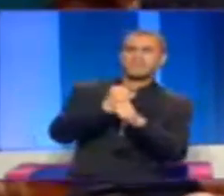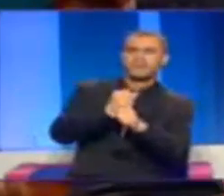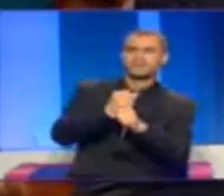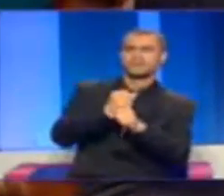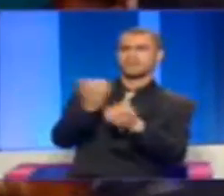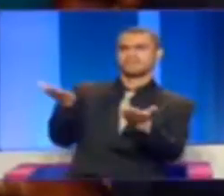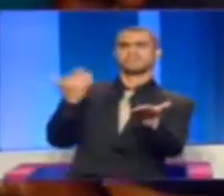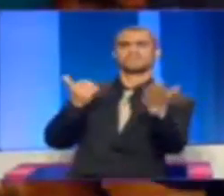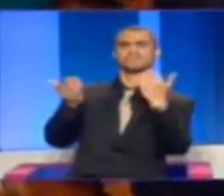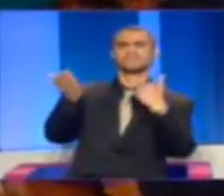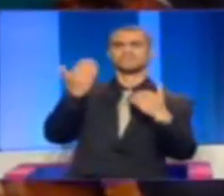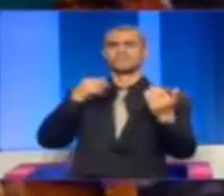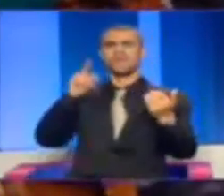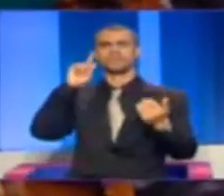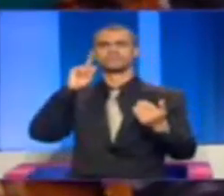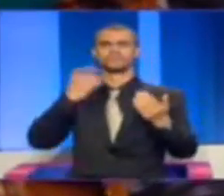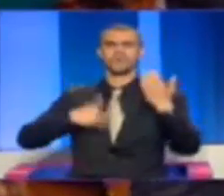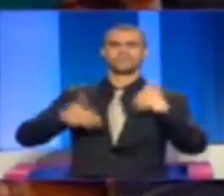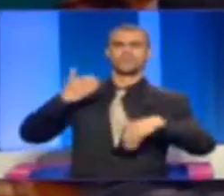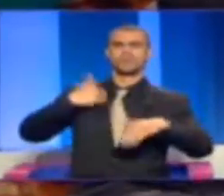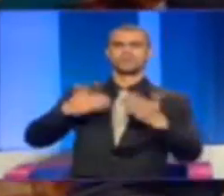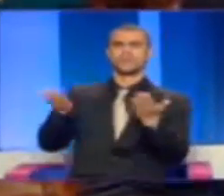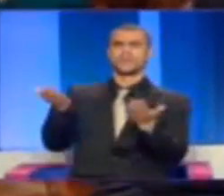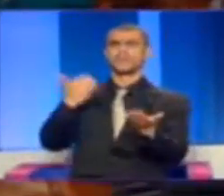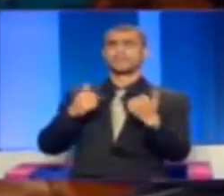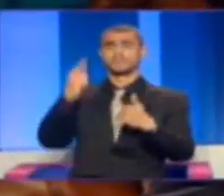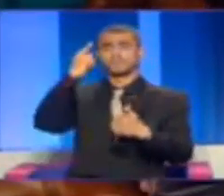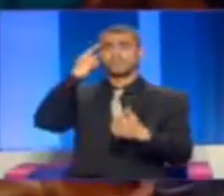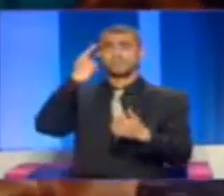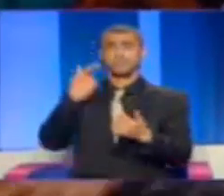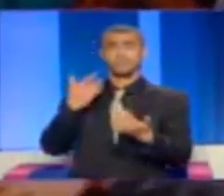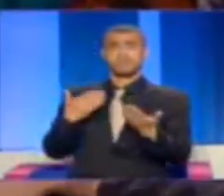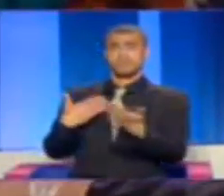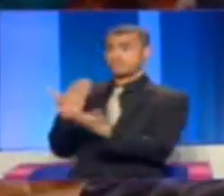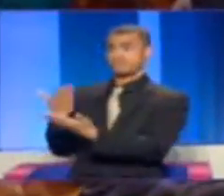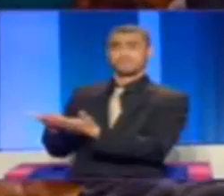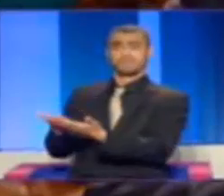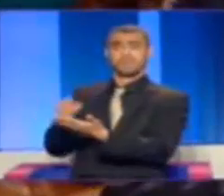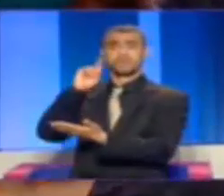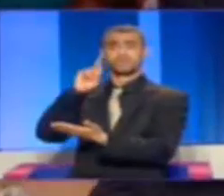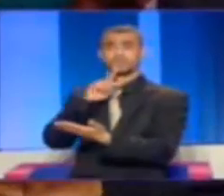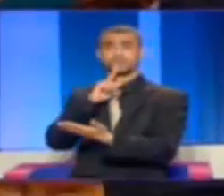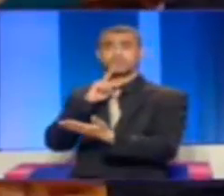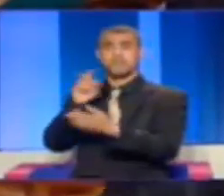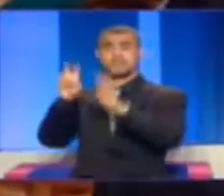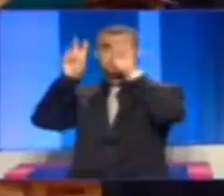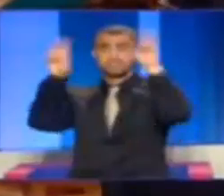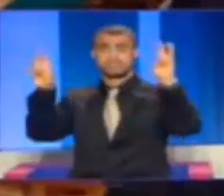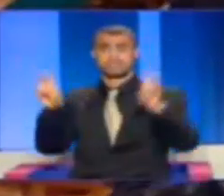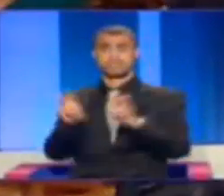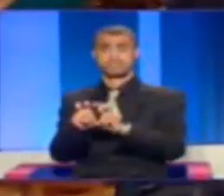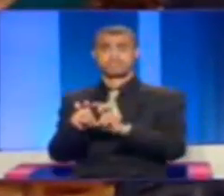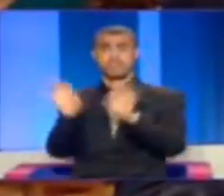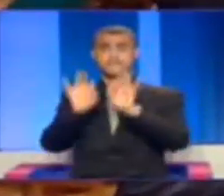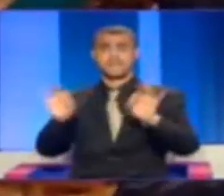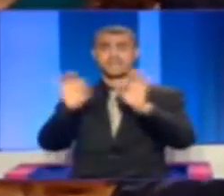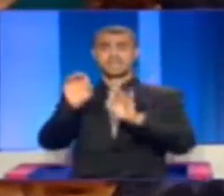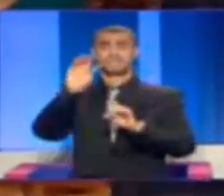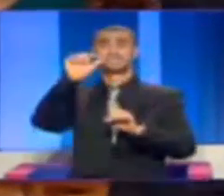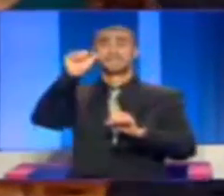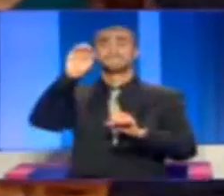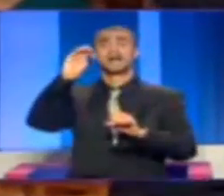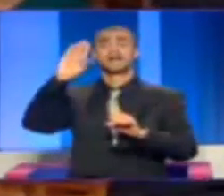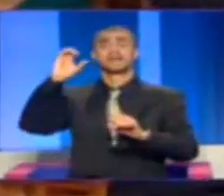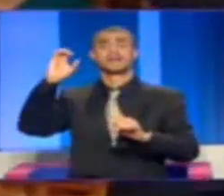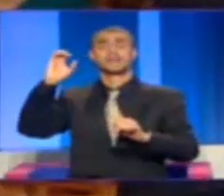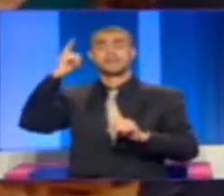الناس في ذوي الاحتياجات الخاصه او الناس في وضعيه اعاقه، هاد الناس من الاول حنا قصيناهم دوفيس، لانه ما قدروش يوصلوا للبكالوريا،